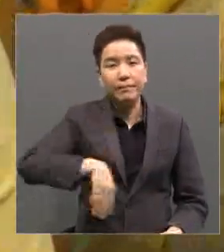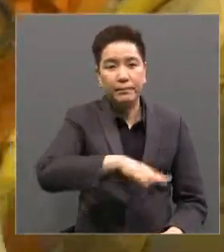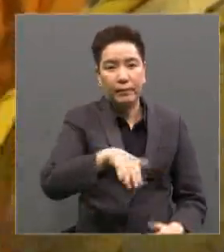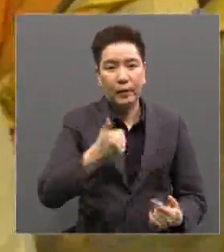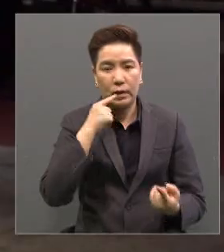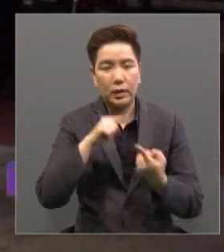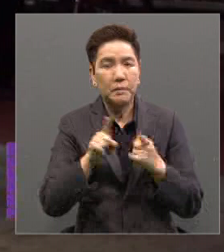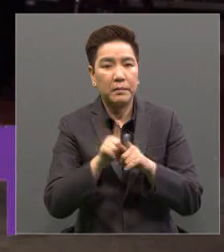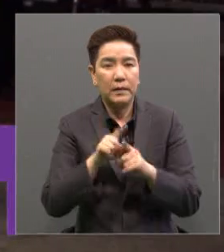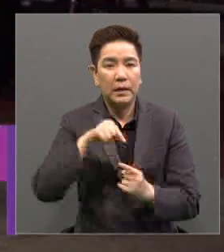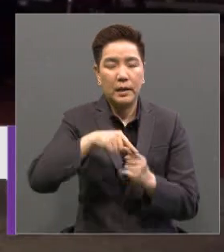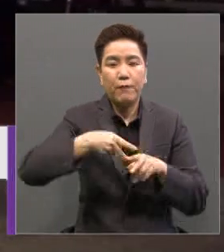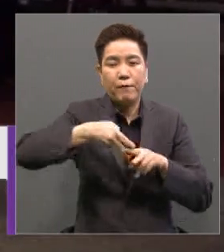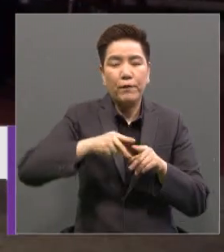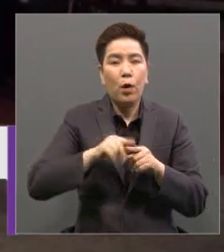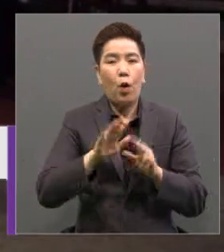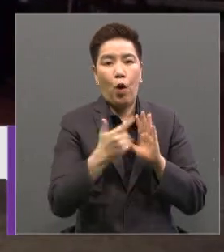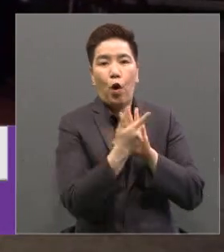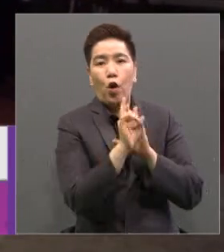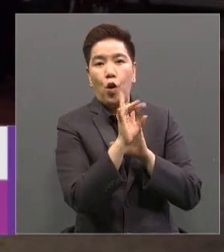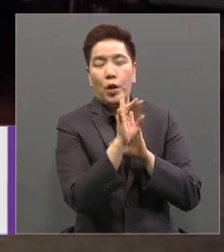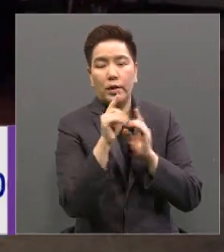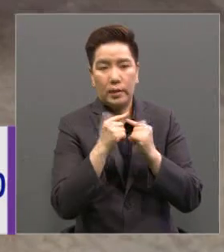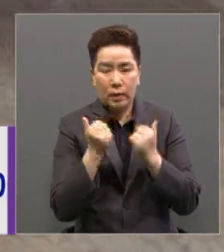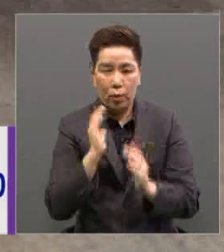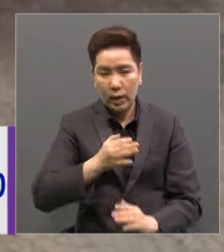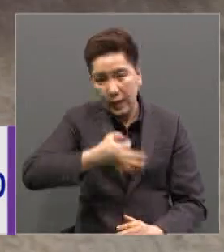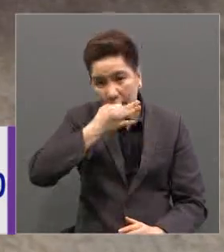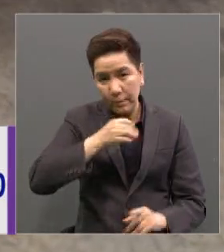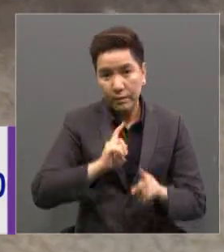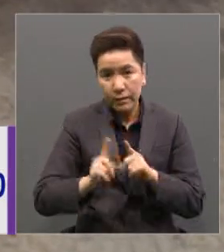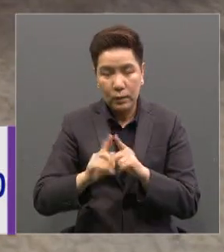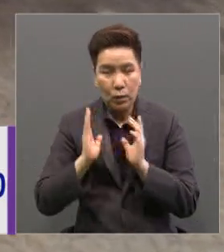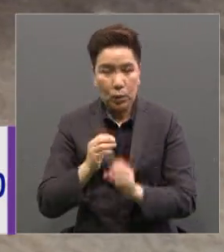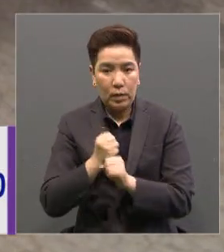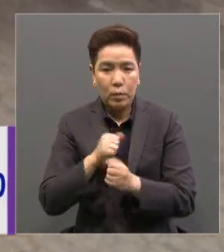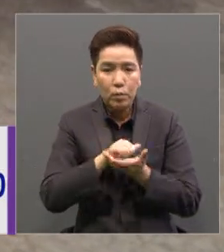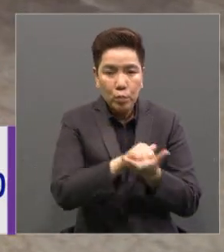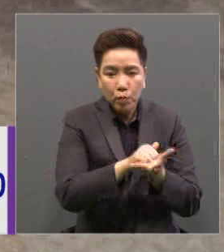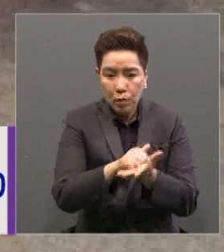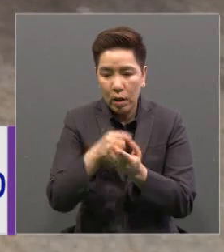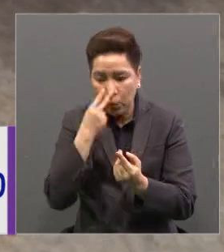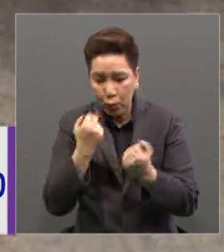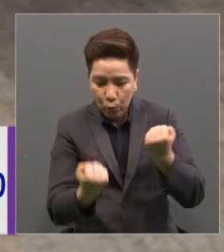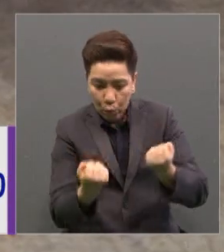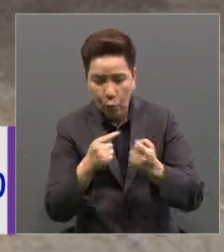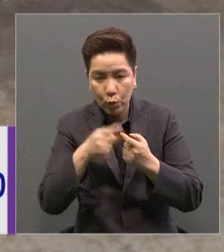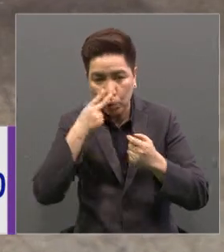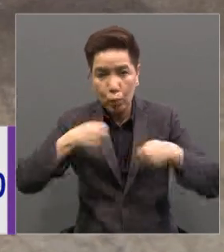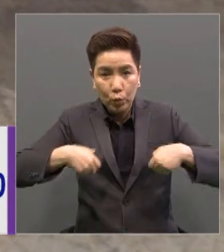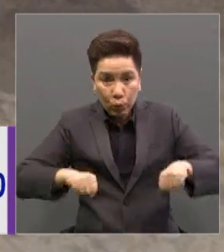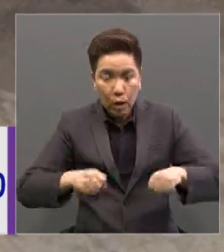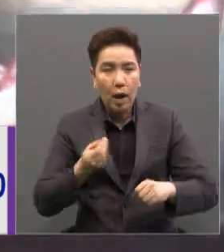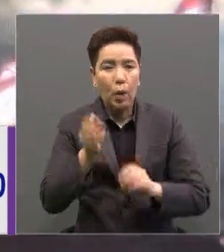fix itCenterนะครับที่ร้อยเอ็ดซึ่งเป็นจุดที่นักศึกษาอาชีวะและเจ้าหน้าที่ให้บริการดูแลรถยนต์รถจักรยานยนต์